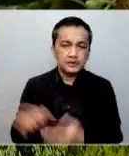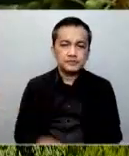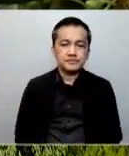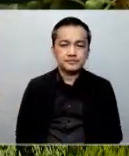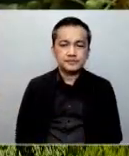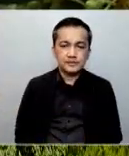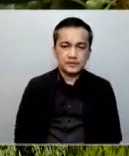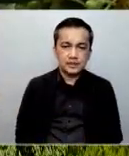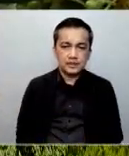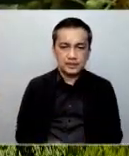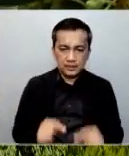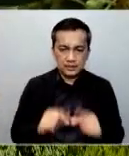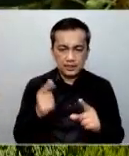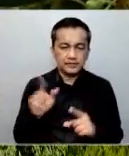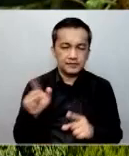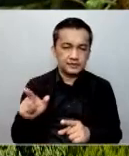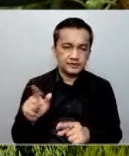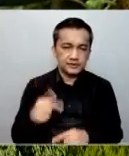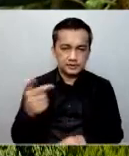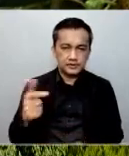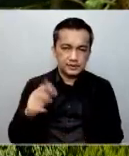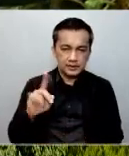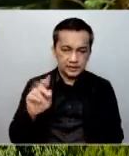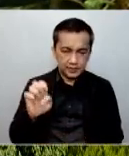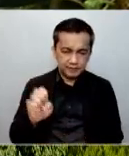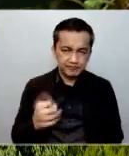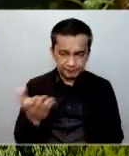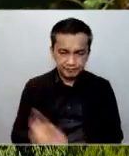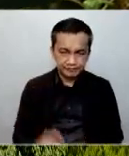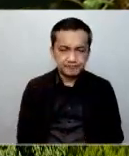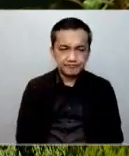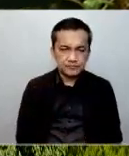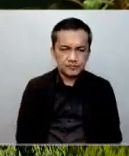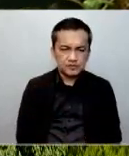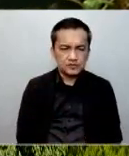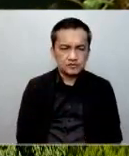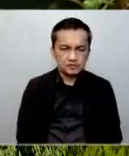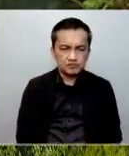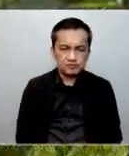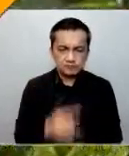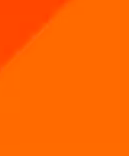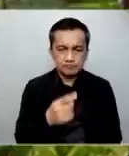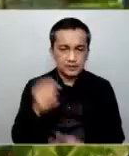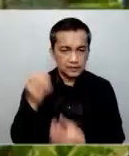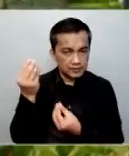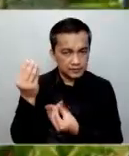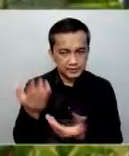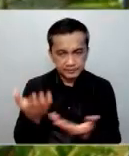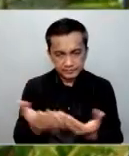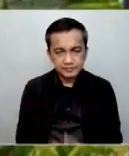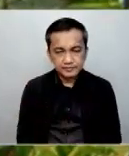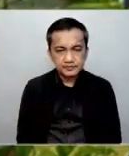sa Pasay, nasa frontline na balita niyan si Dave Abuel. Dave, good morning. Anong latest dyan?